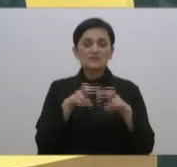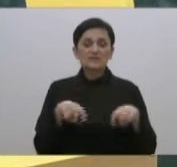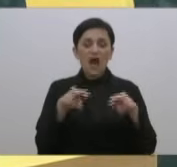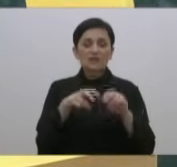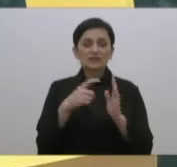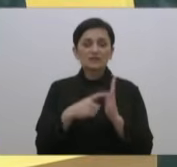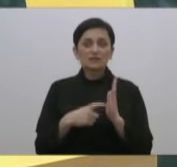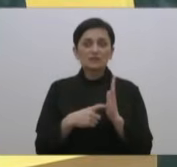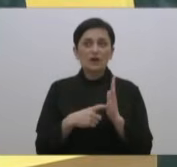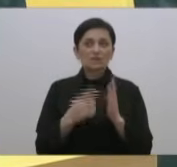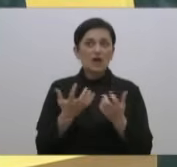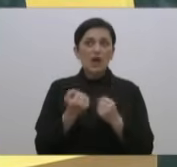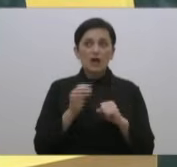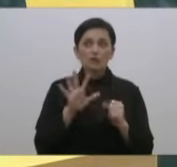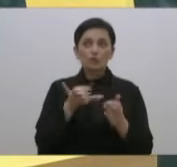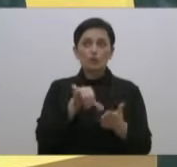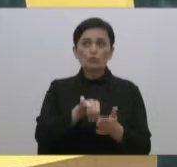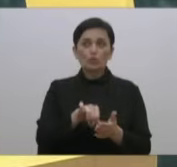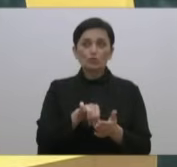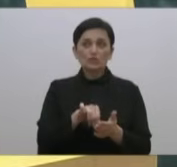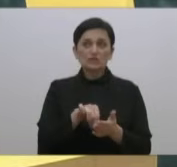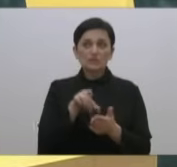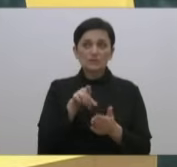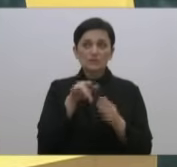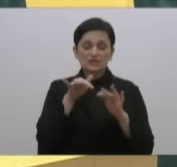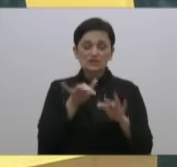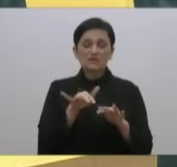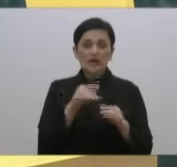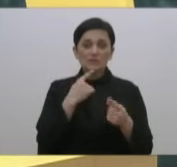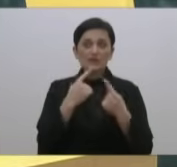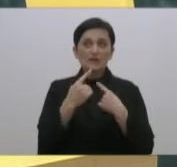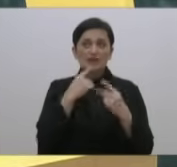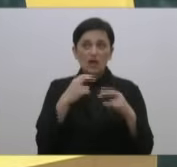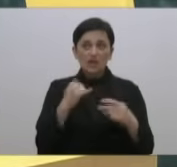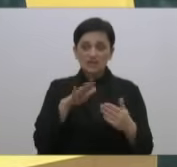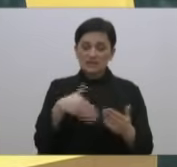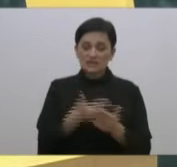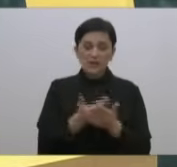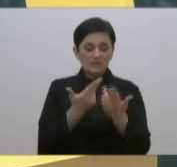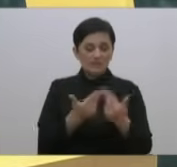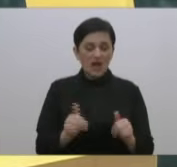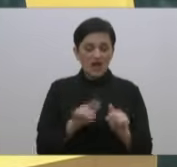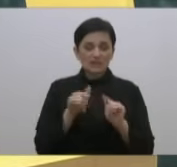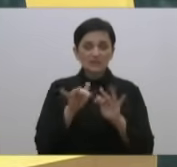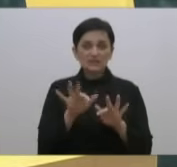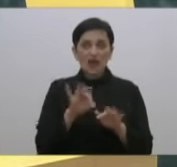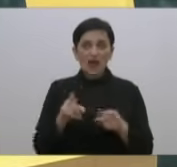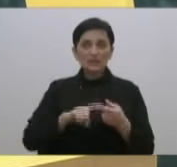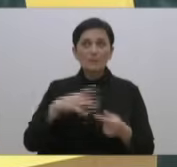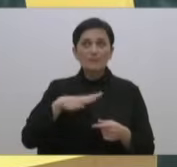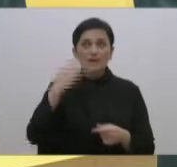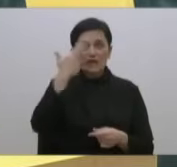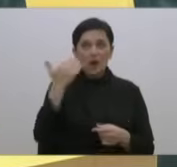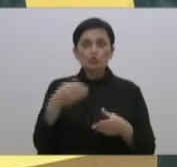და არ მიიღეს მონაწილეობა ამ საკითხის განხილვაში, დღემდე არ აღიარებენ ამ საქმესთან დაკავშირებით